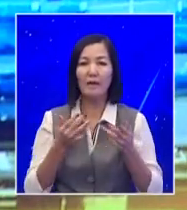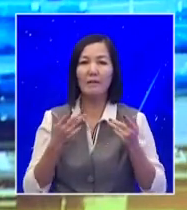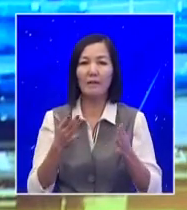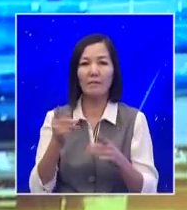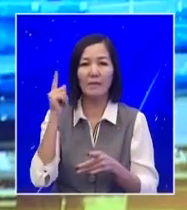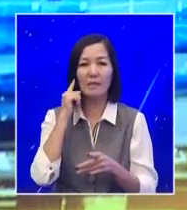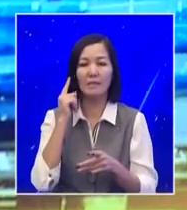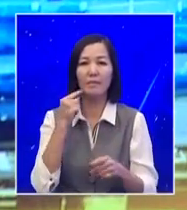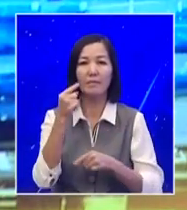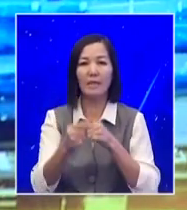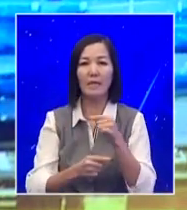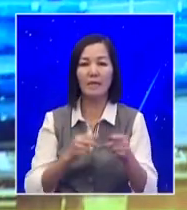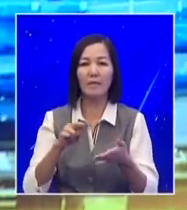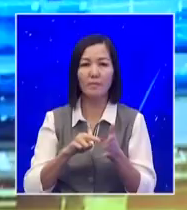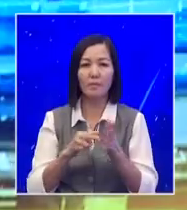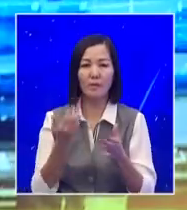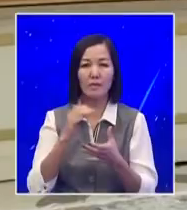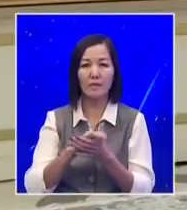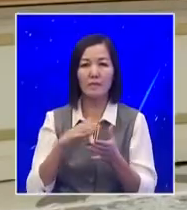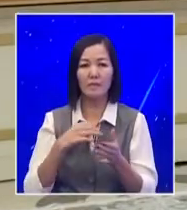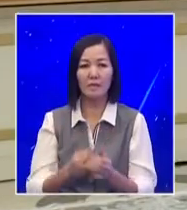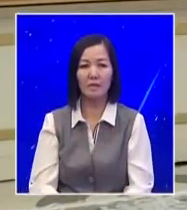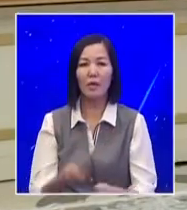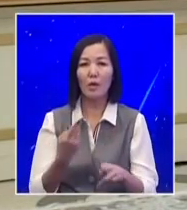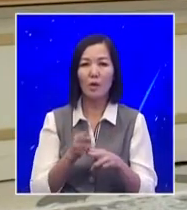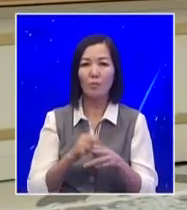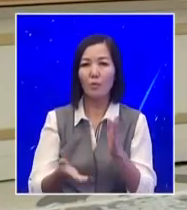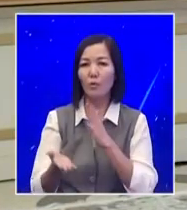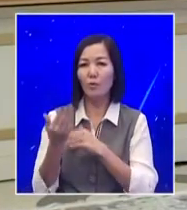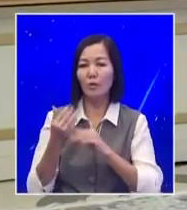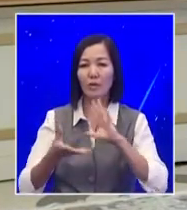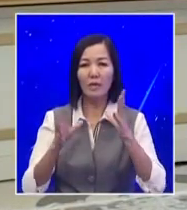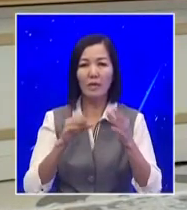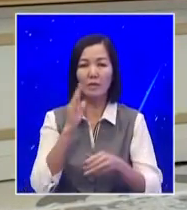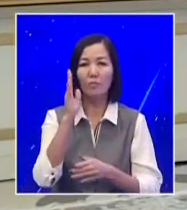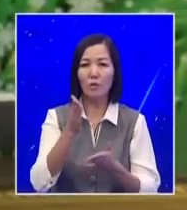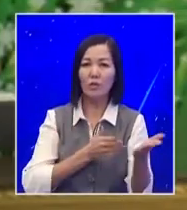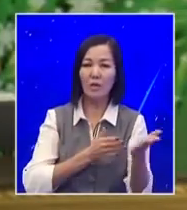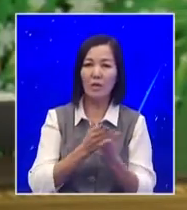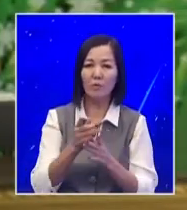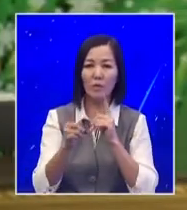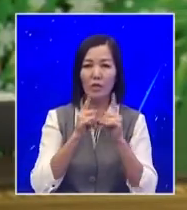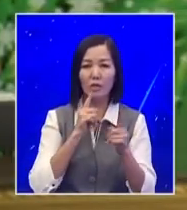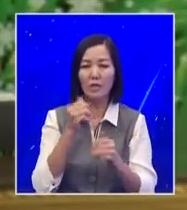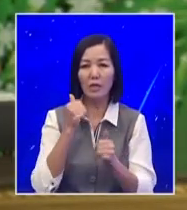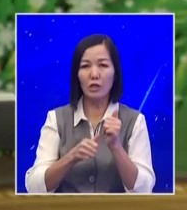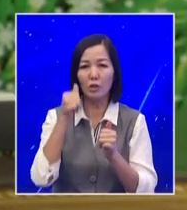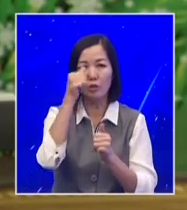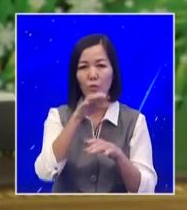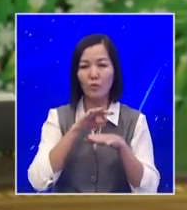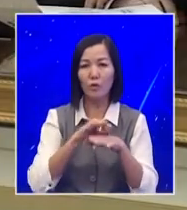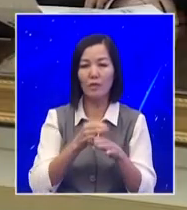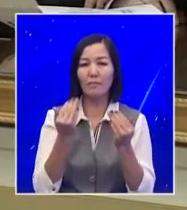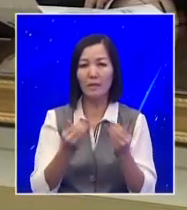келелгі мақсат міндеттерді таныстырды. Бұл өткенге есеп, болашаққа бағдар қояр жиын. Жетісуда жылда өтеді. Биылда